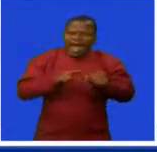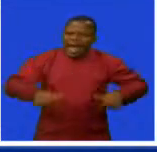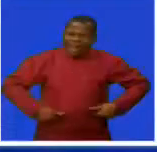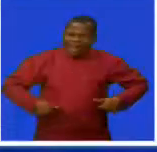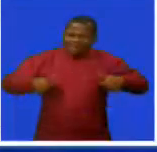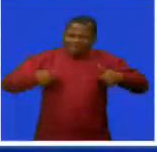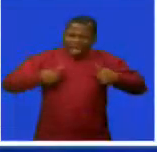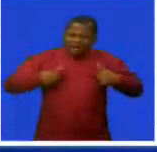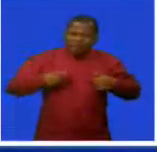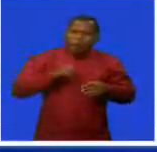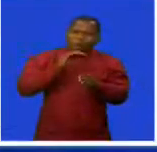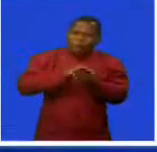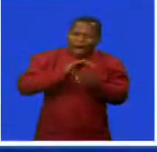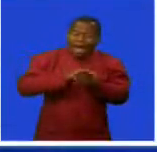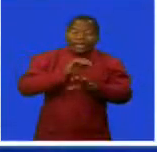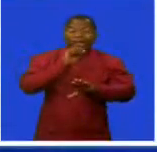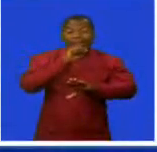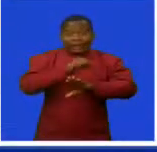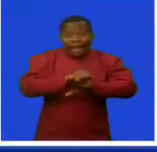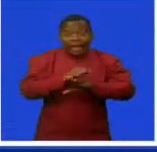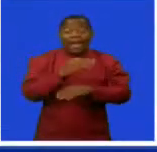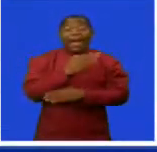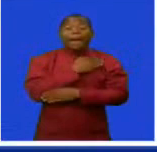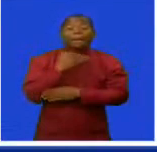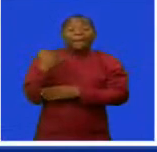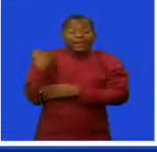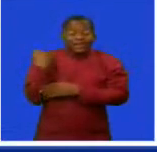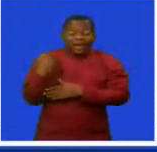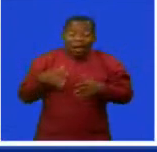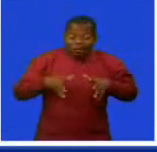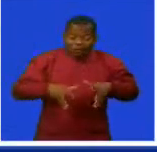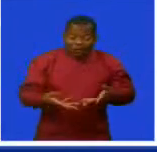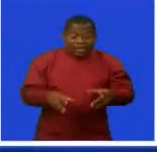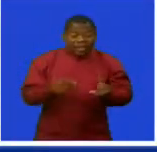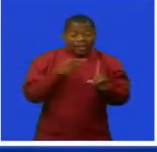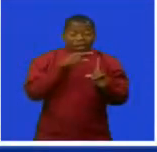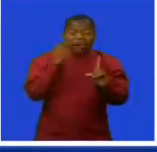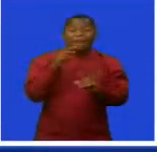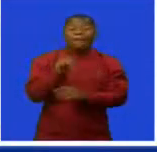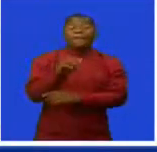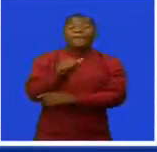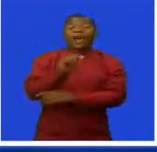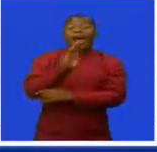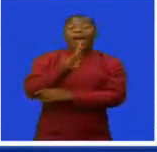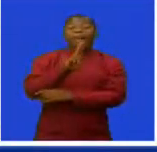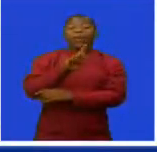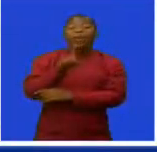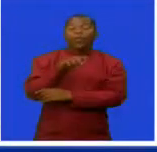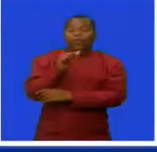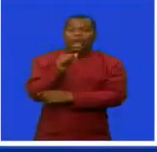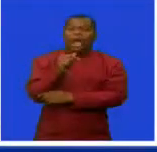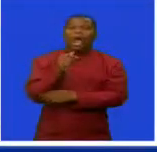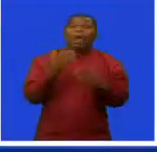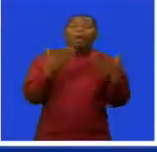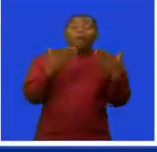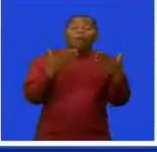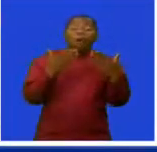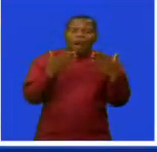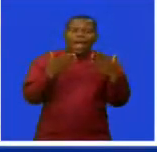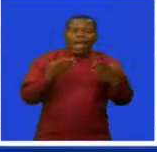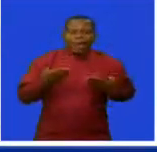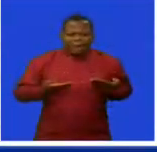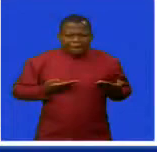Imvuna yelitiko letekulima Jabulani Mabuza ibonge tinhlangothi letende lomsebenzi ube impumelelo letifaka ekhathi